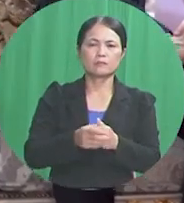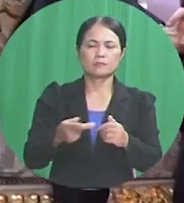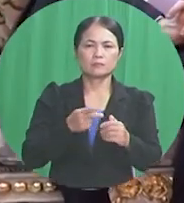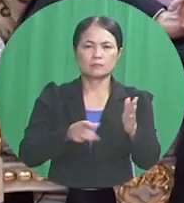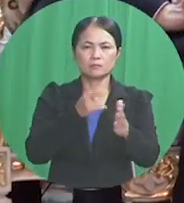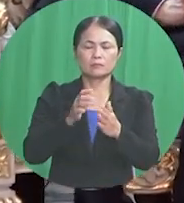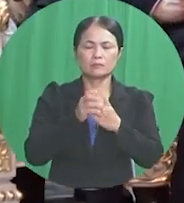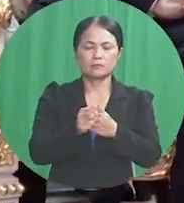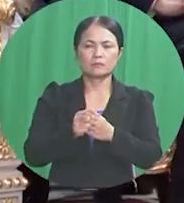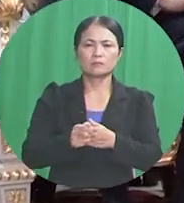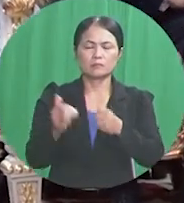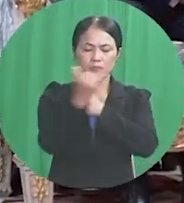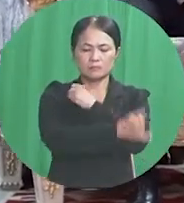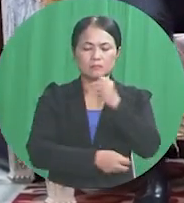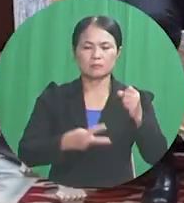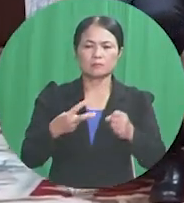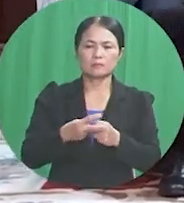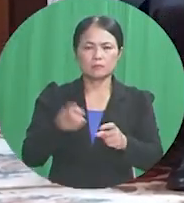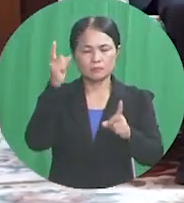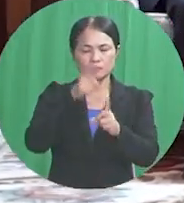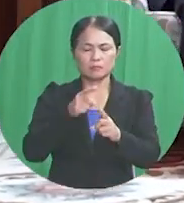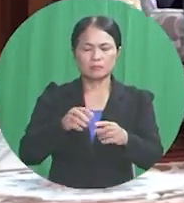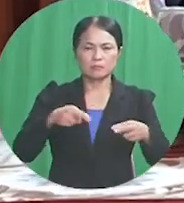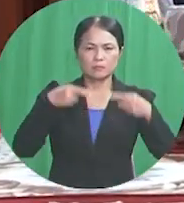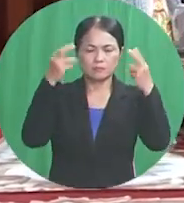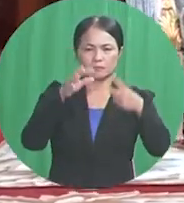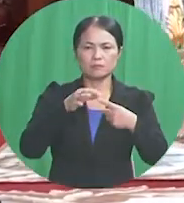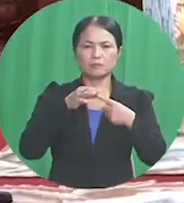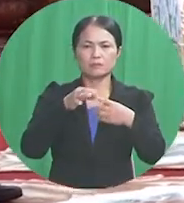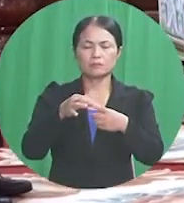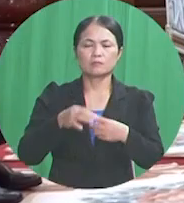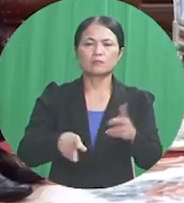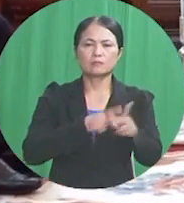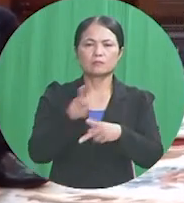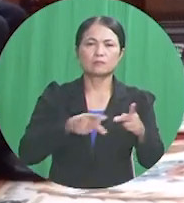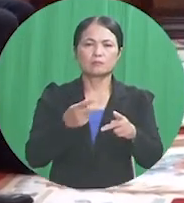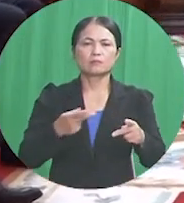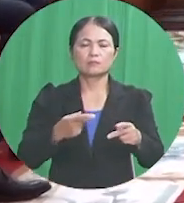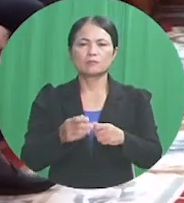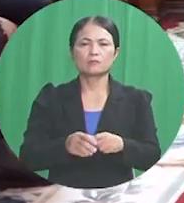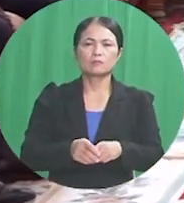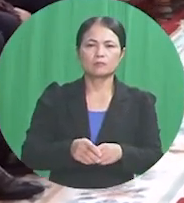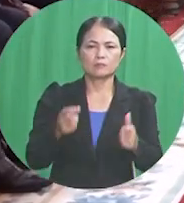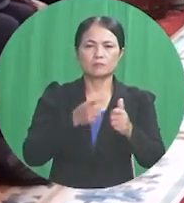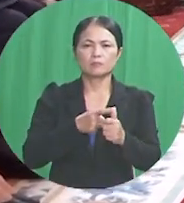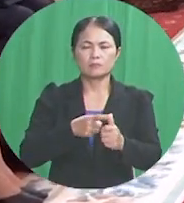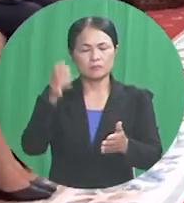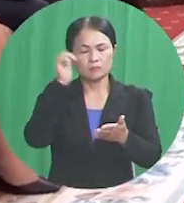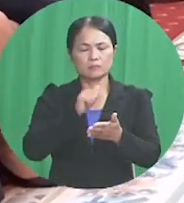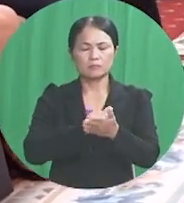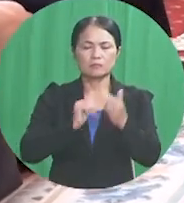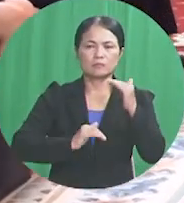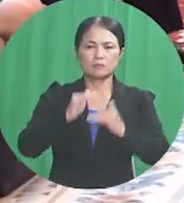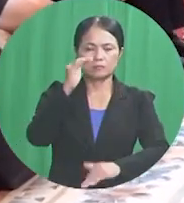งรัฐพิบาลในประเทศต่างปีดามใบจีอดอมประหยัดสำหรับประชิดจีดแตงสองแข็งจีอาดการสำหรับบานกำ